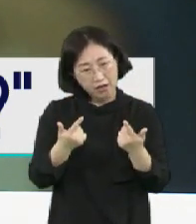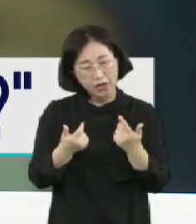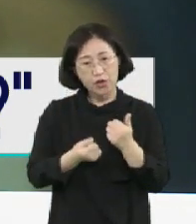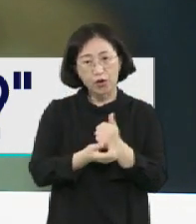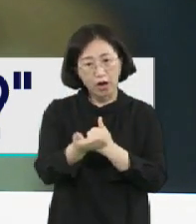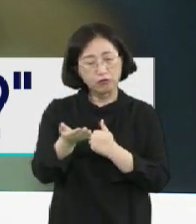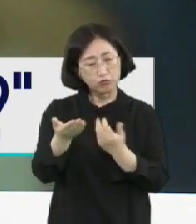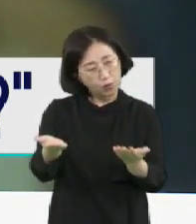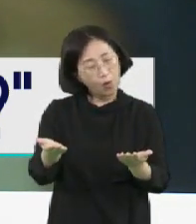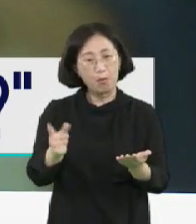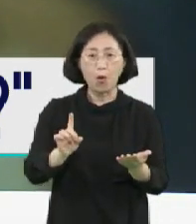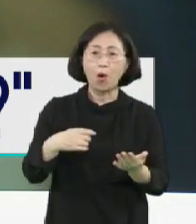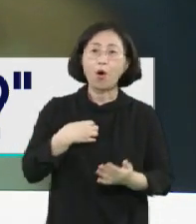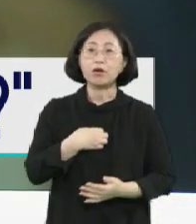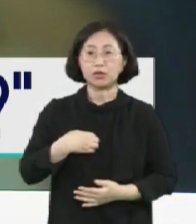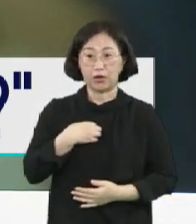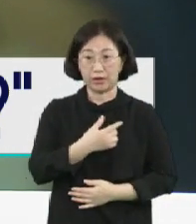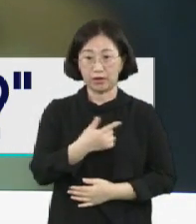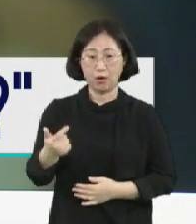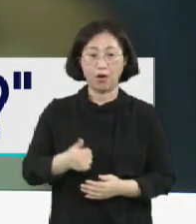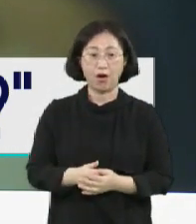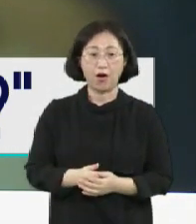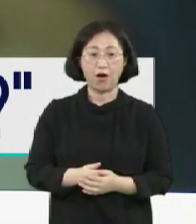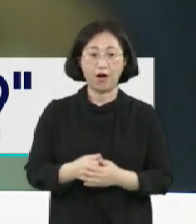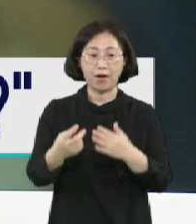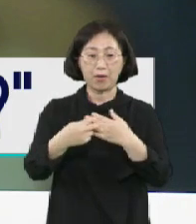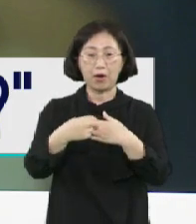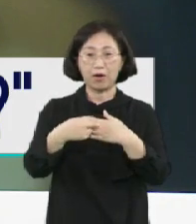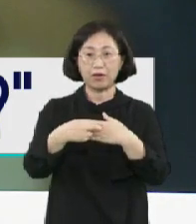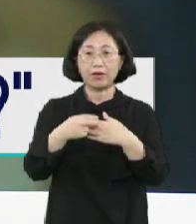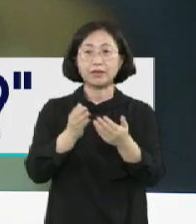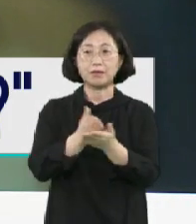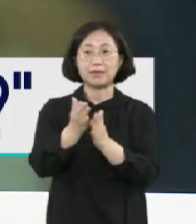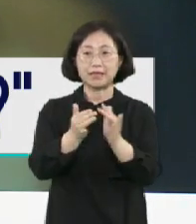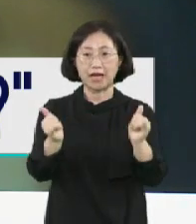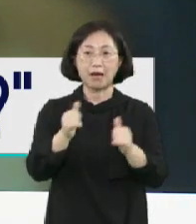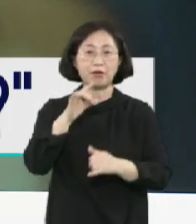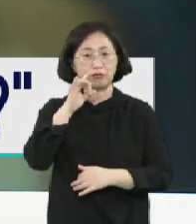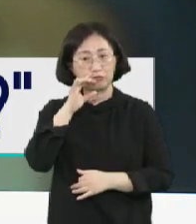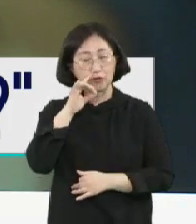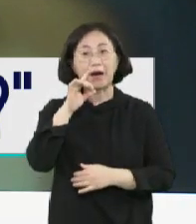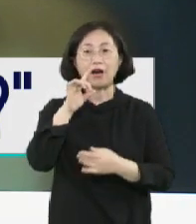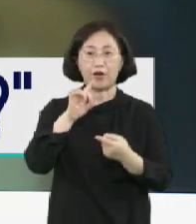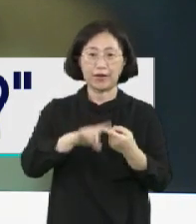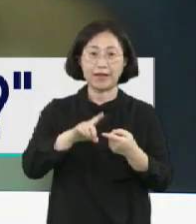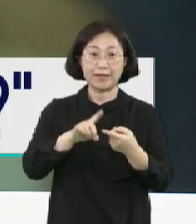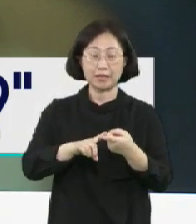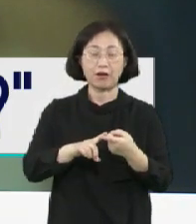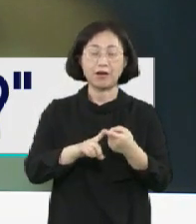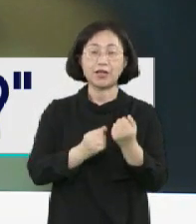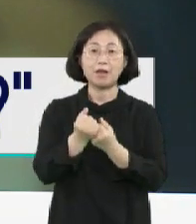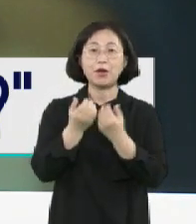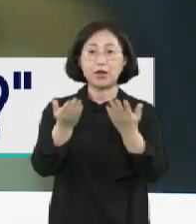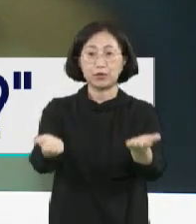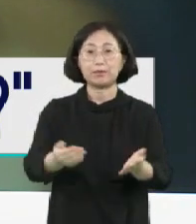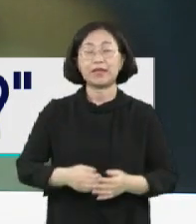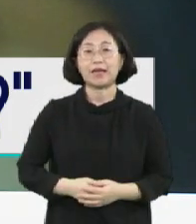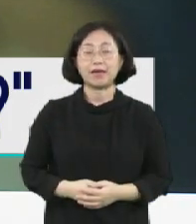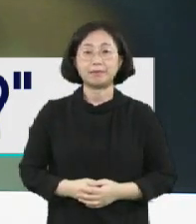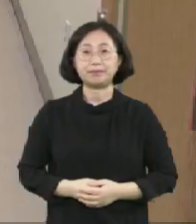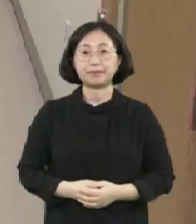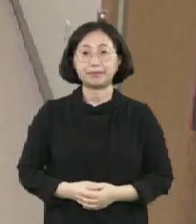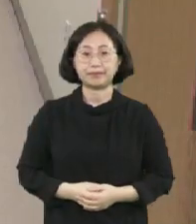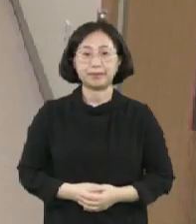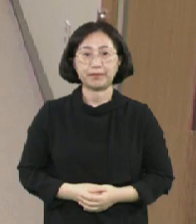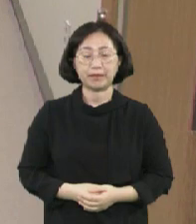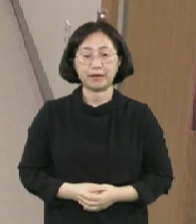걱정하시는 분들도 적지 않은데요. 닥터리포트에서 이와 관련된 궁금증을 풀어드립니다. 이중선 개건의학 전문 기자의 보도입니다.